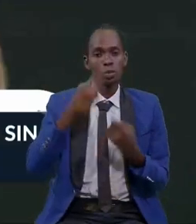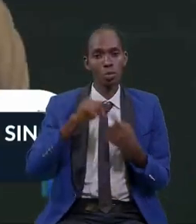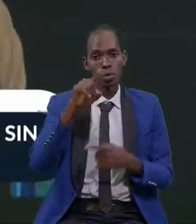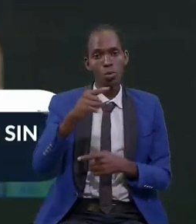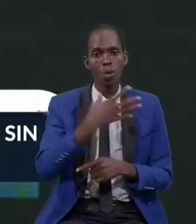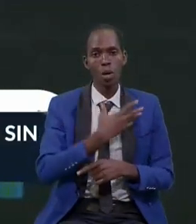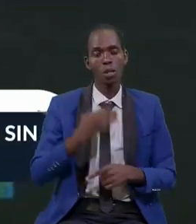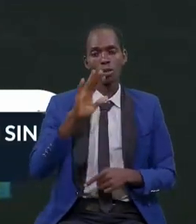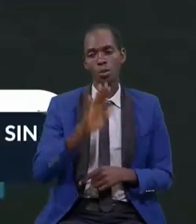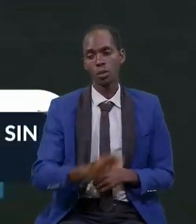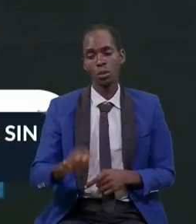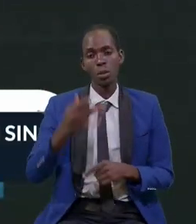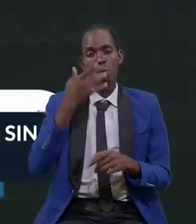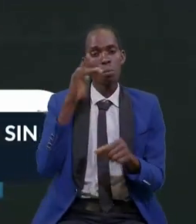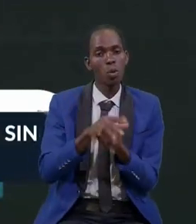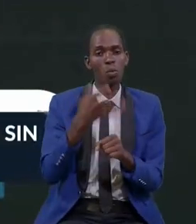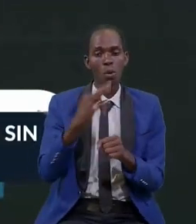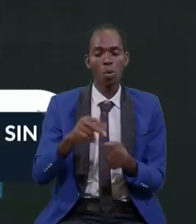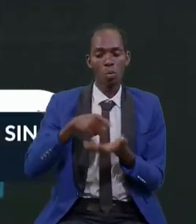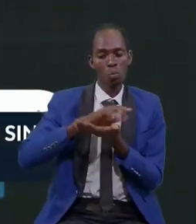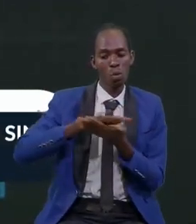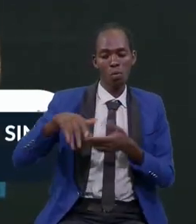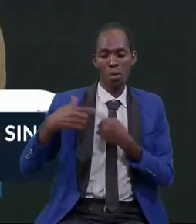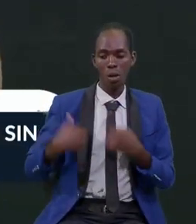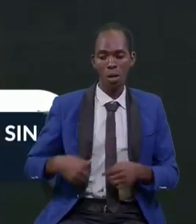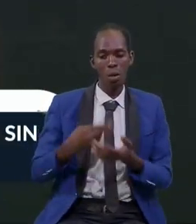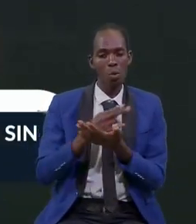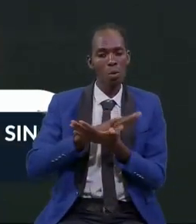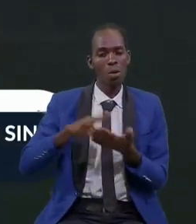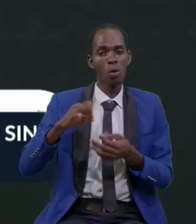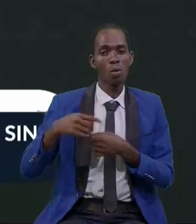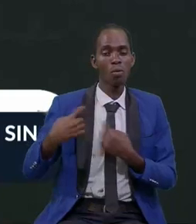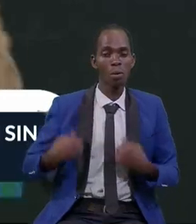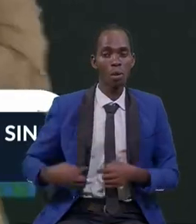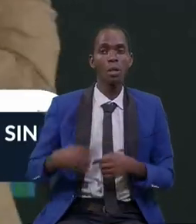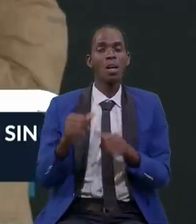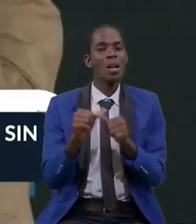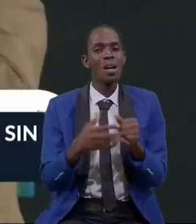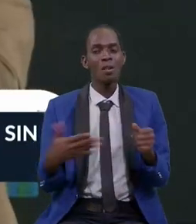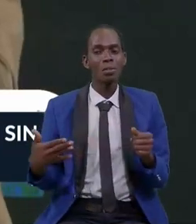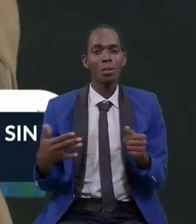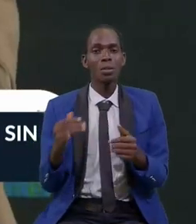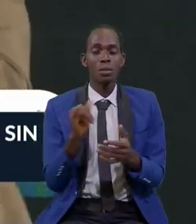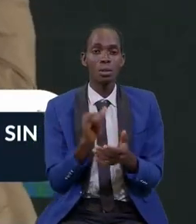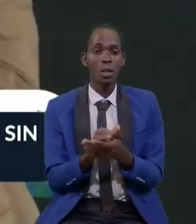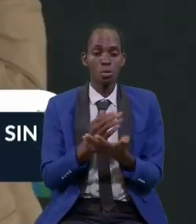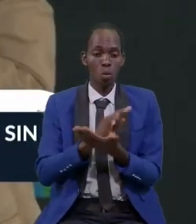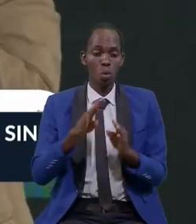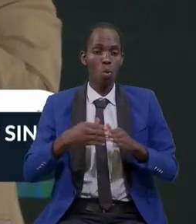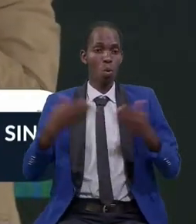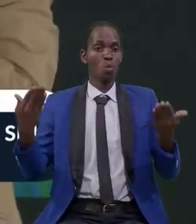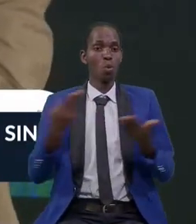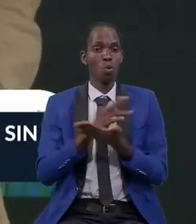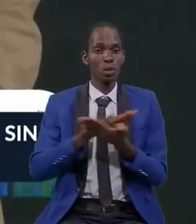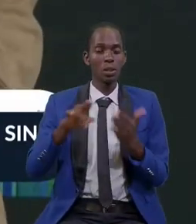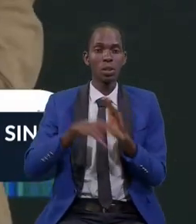Et la promesse de la pureté de cœur, la sainteté de vie, partout. La sainteté transparente, cette promesse est